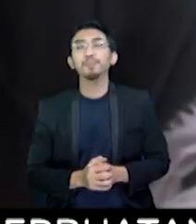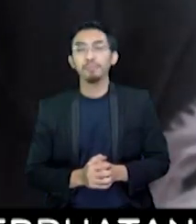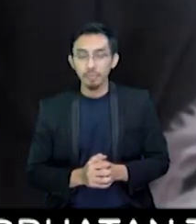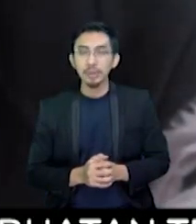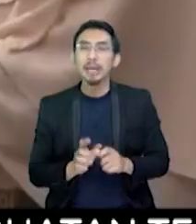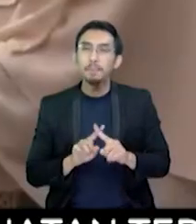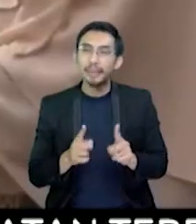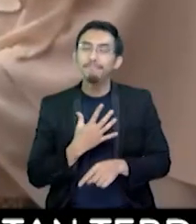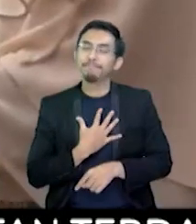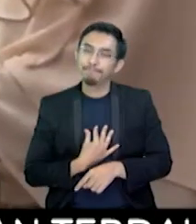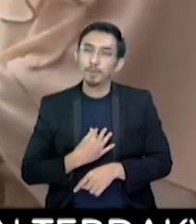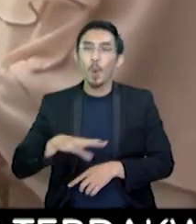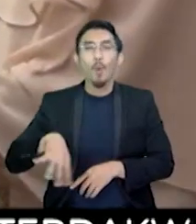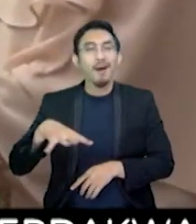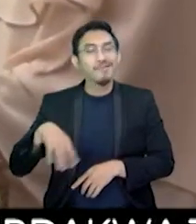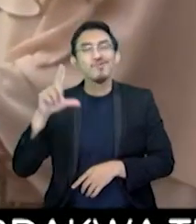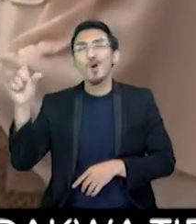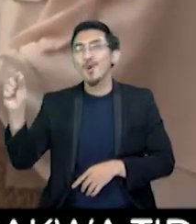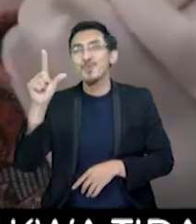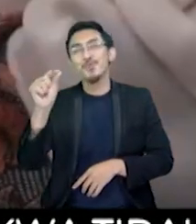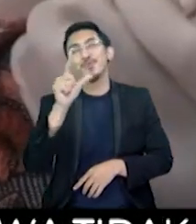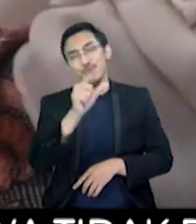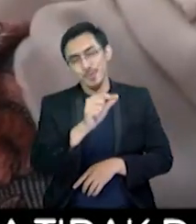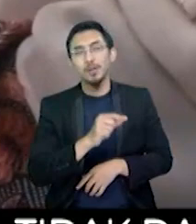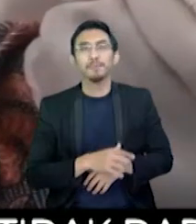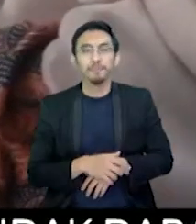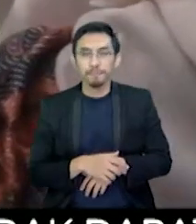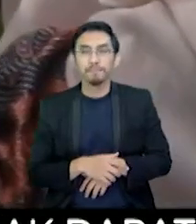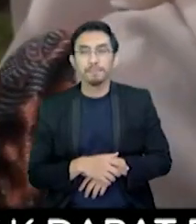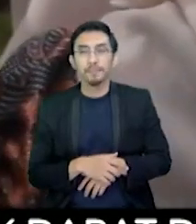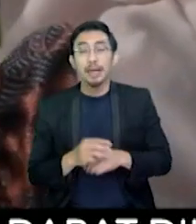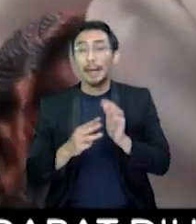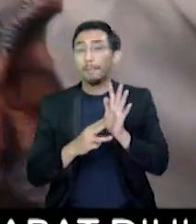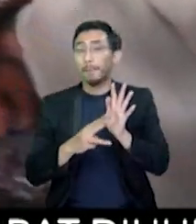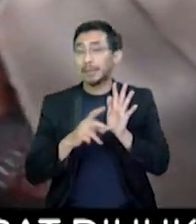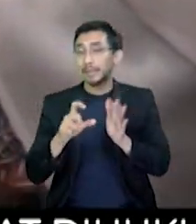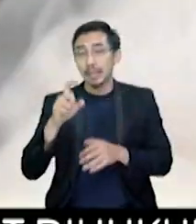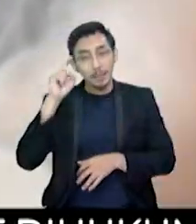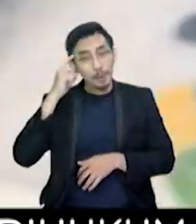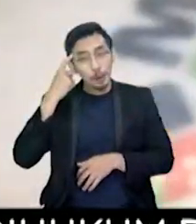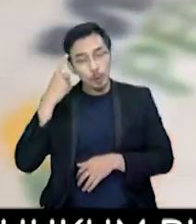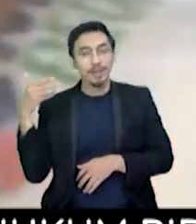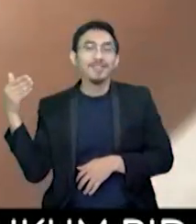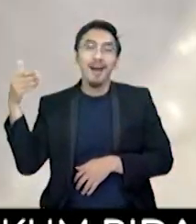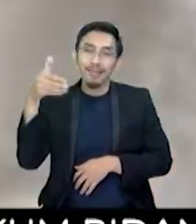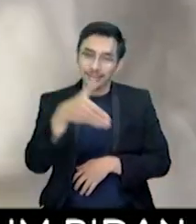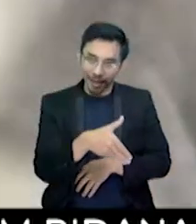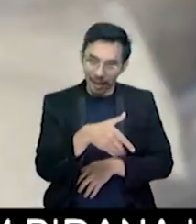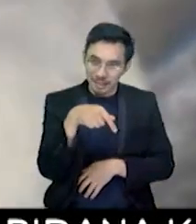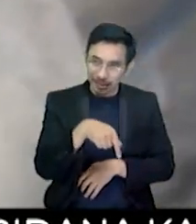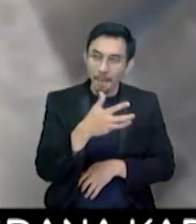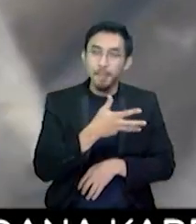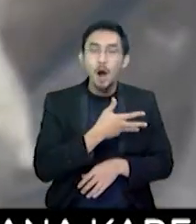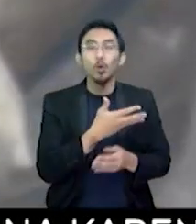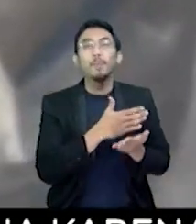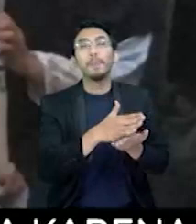saudara. Menyambut bulan suci Ramadan, MNC Peduli mengunjungi Panti Asuhan Aisyah ini. MNC Peduli berbagi kebaikan dengan